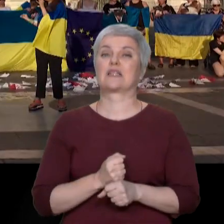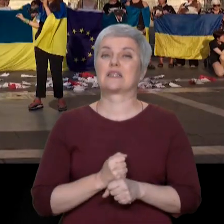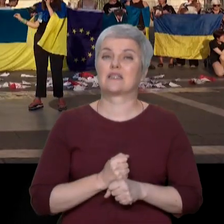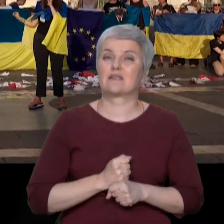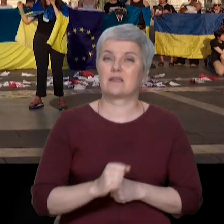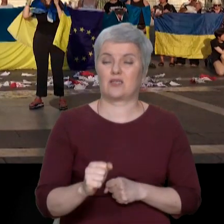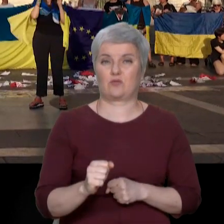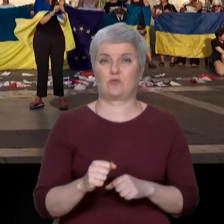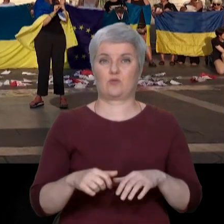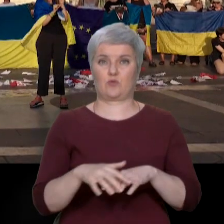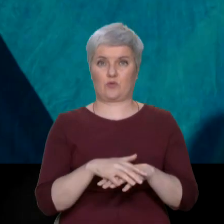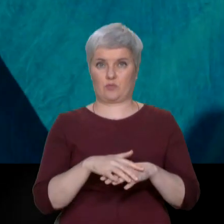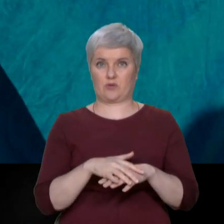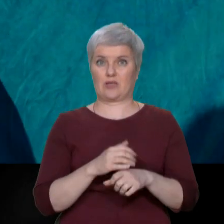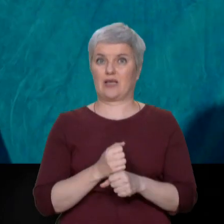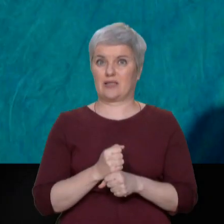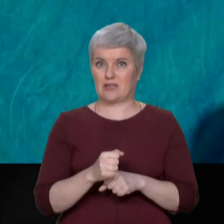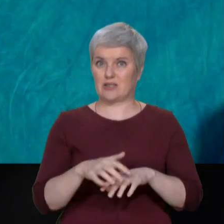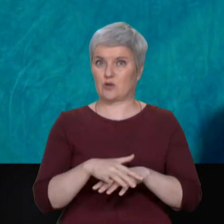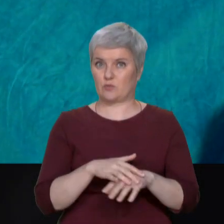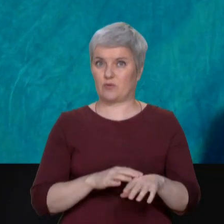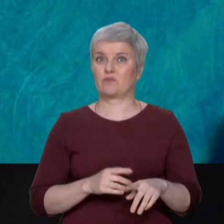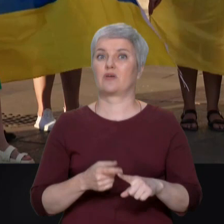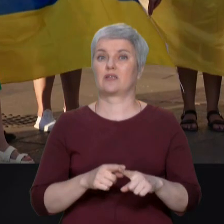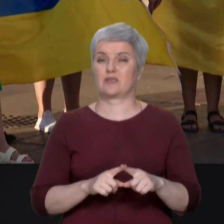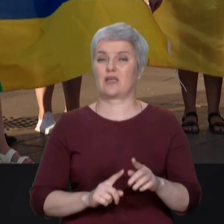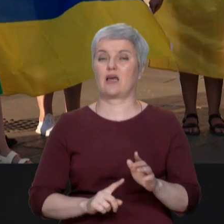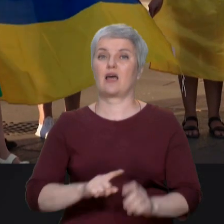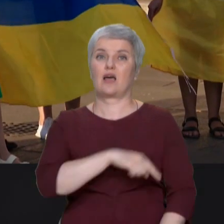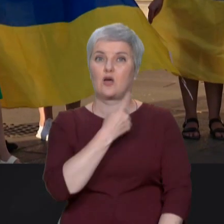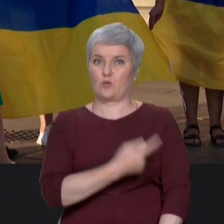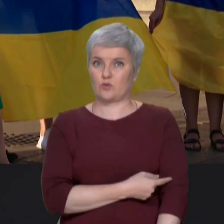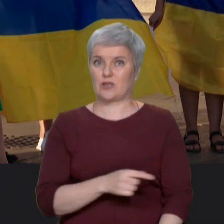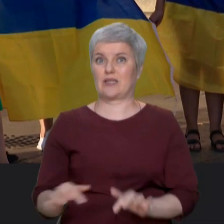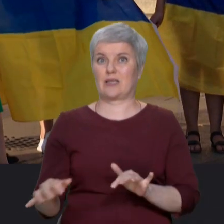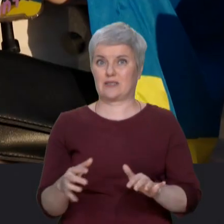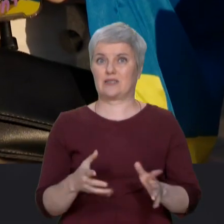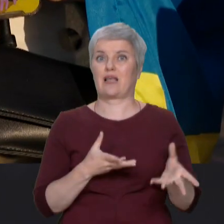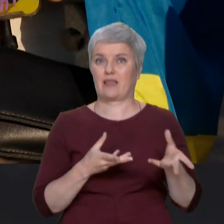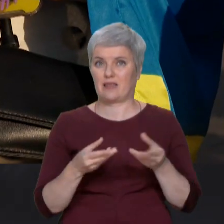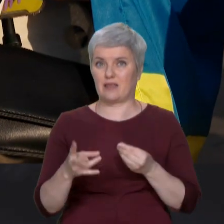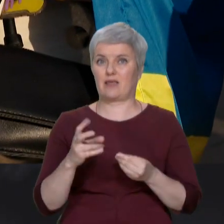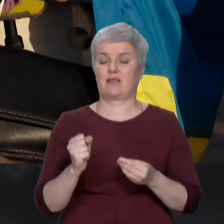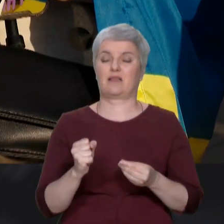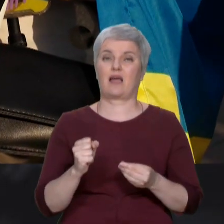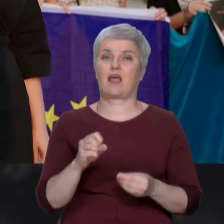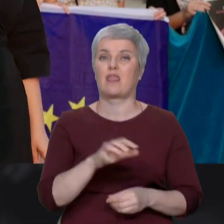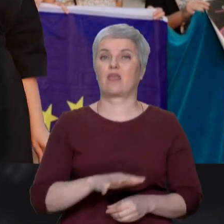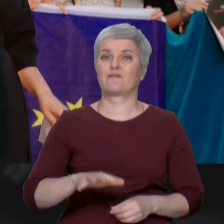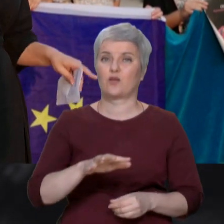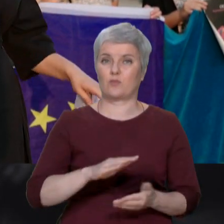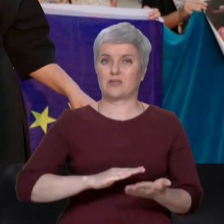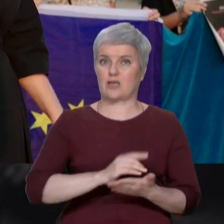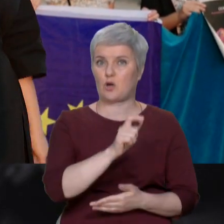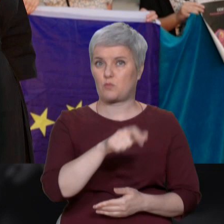тиск суспільства, він є рушійною силою, він діє на європейських політиків, на світових лідерів. Тиск суспільства